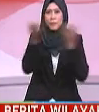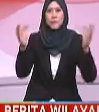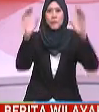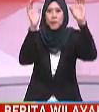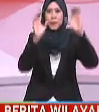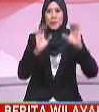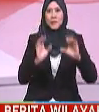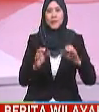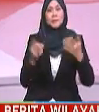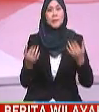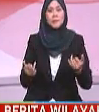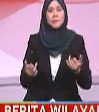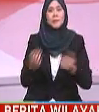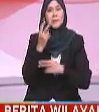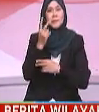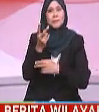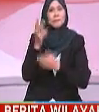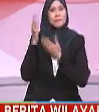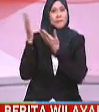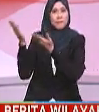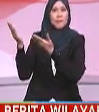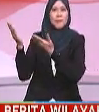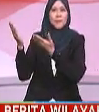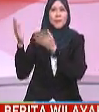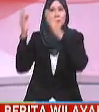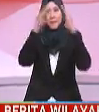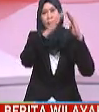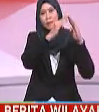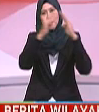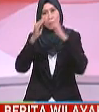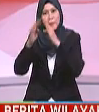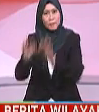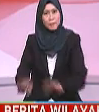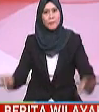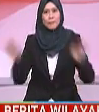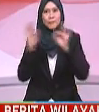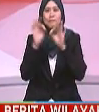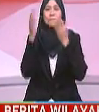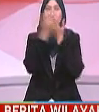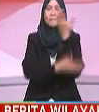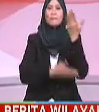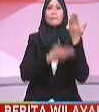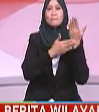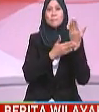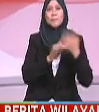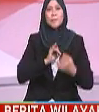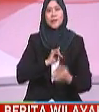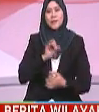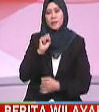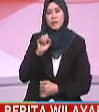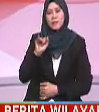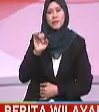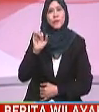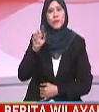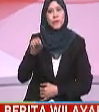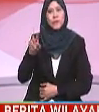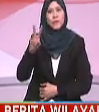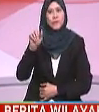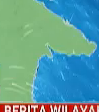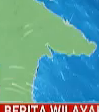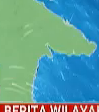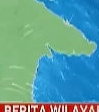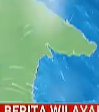petang ini. Sekarang kita lihat ramalan cuaca bagi bandar-bandar utama di seluruh Malaysia. Saya Syazwani Yahya.